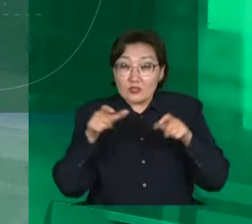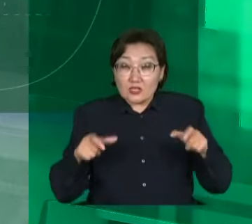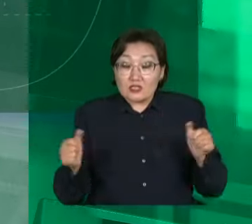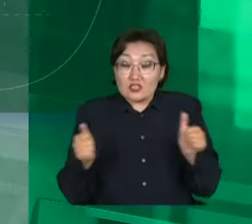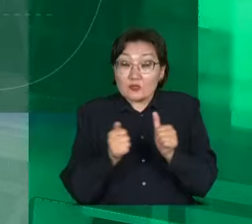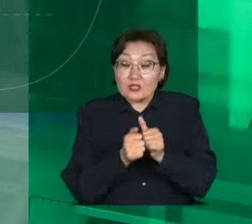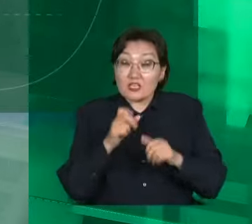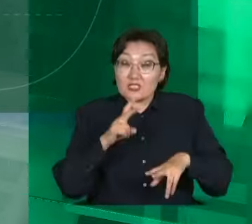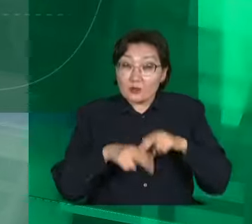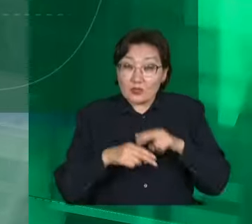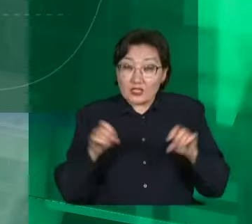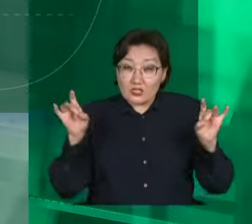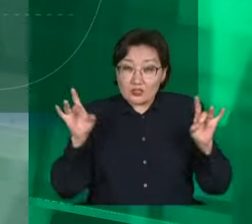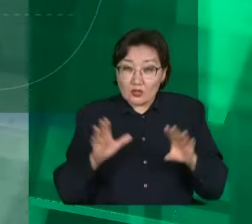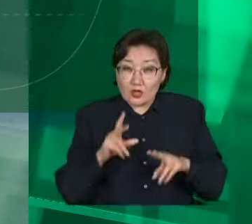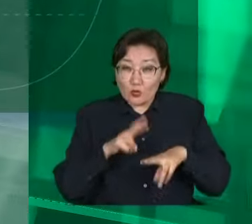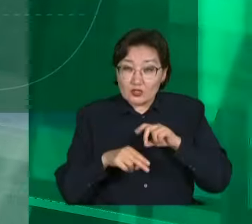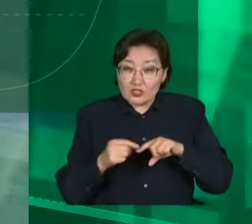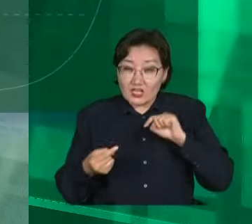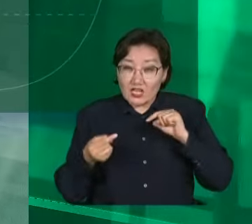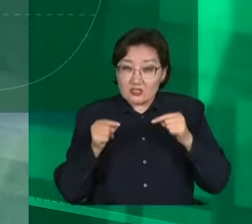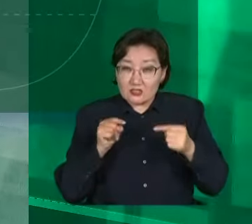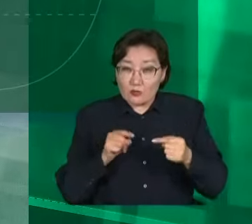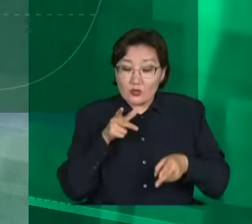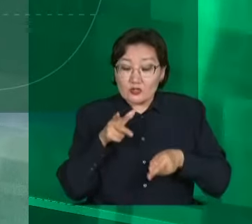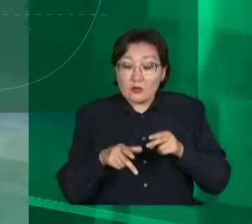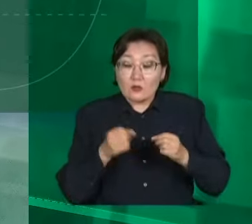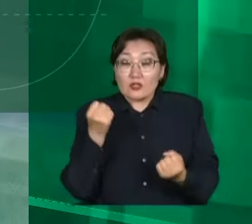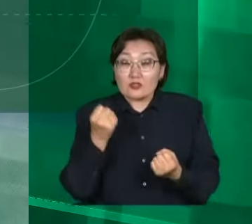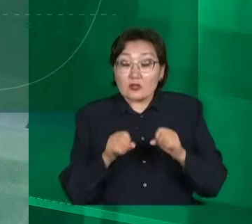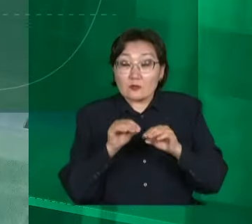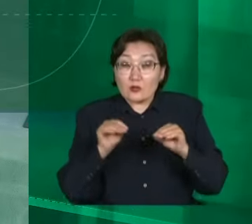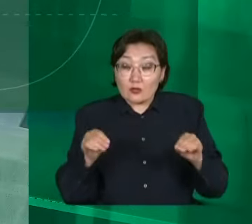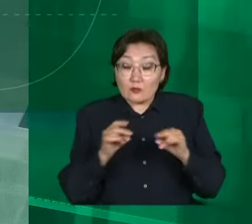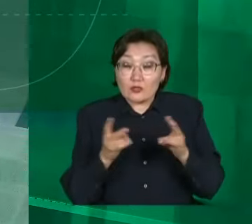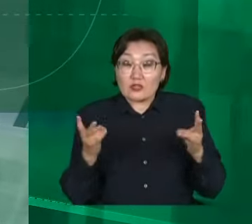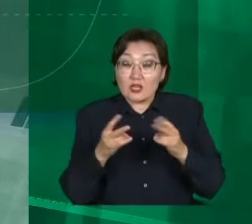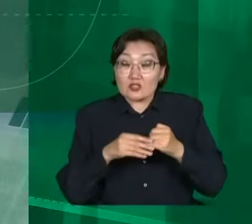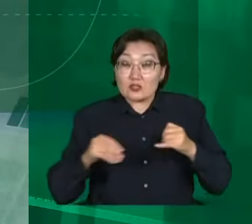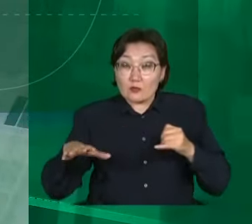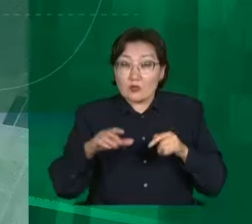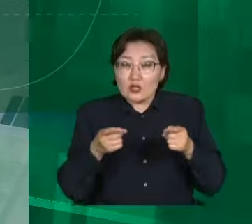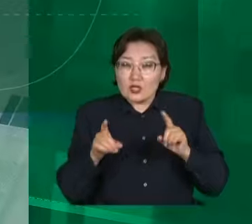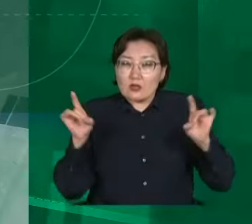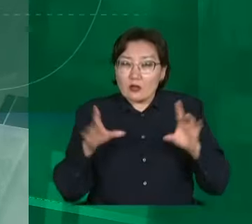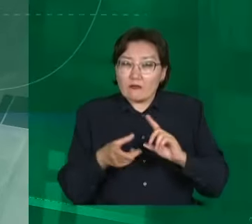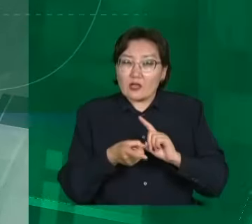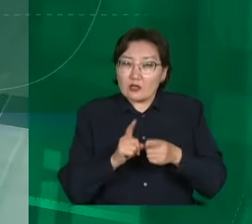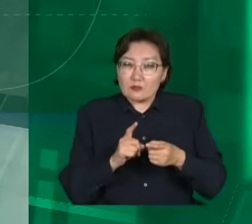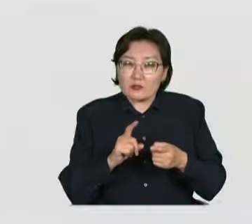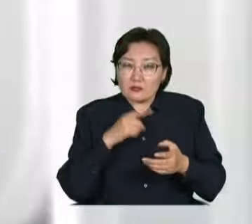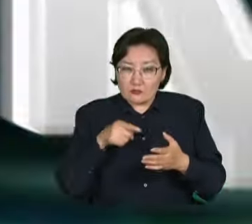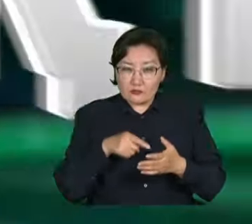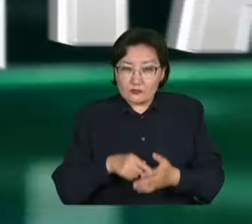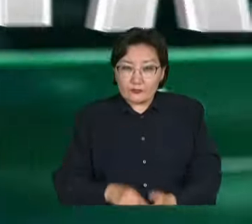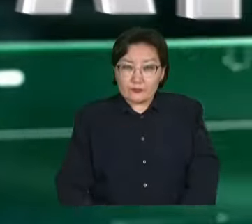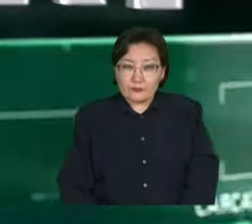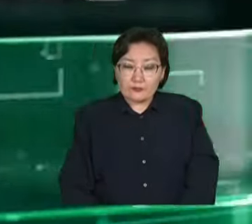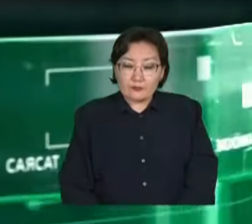іргеден салынып жатқан дәмхана құрылысына қарсы. Көлік тұрағы болуға жет жер неге кафеге айналып кеткен?